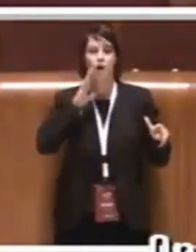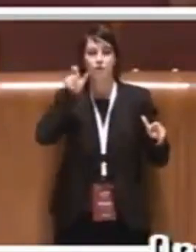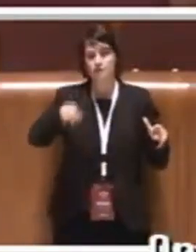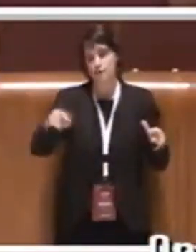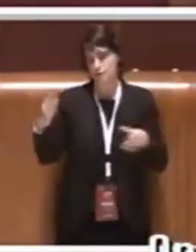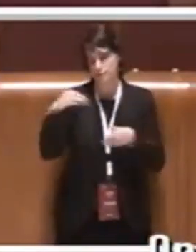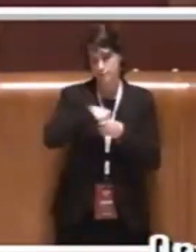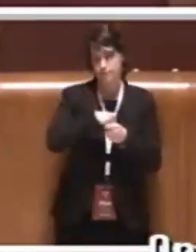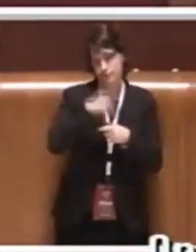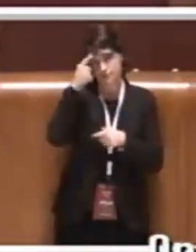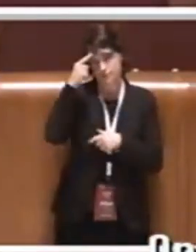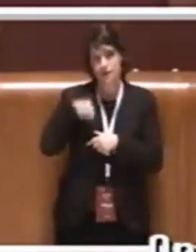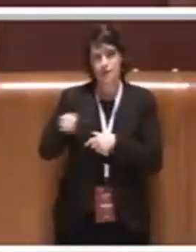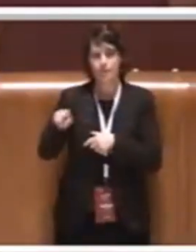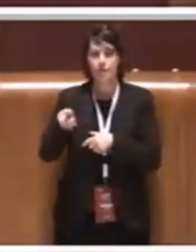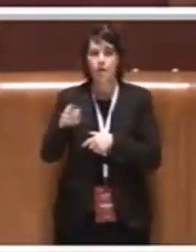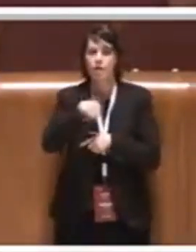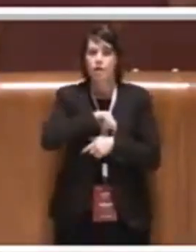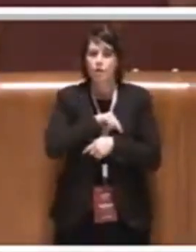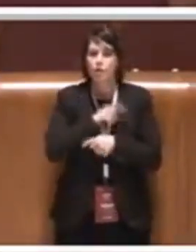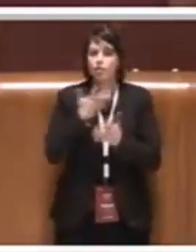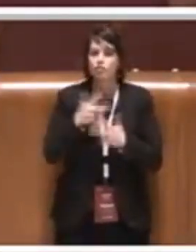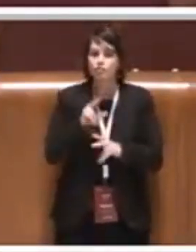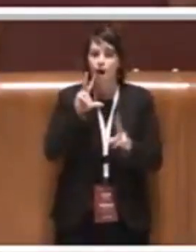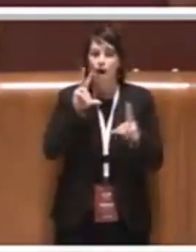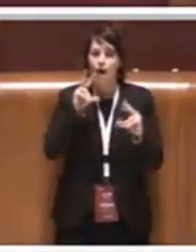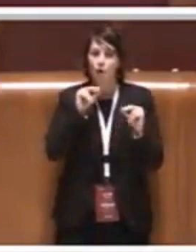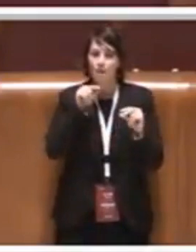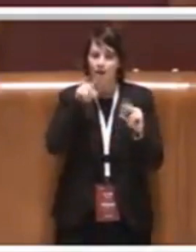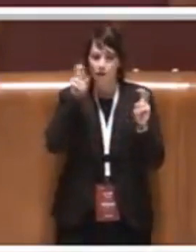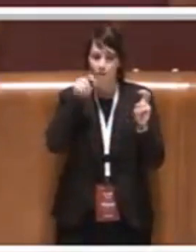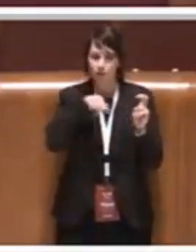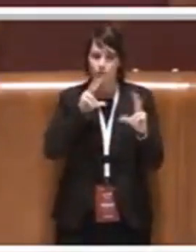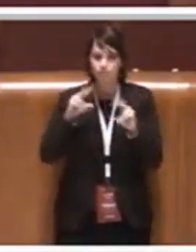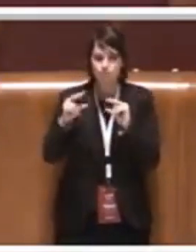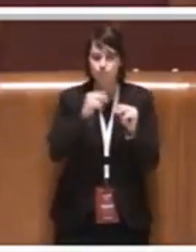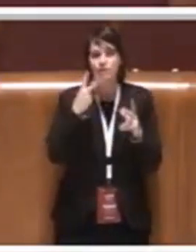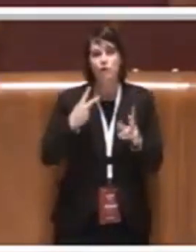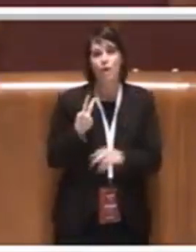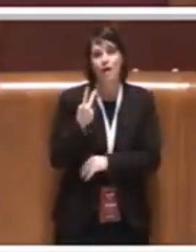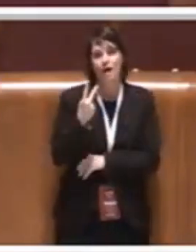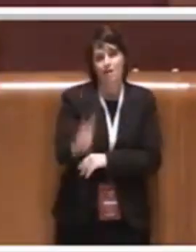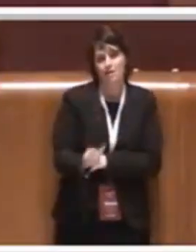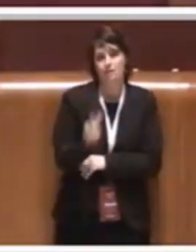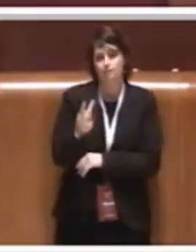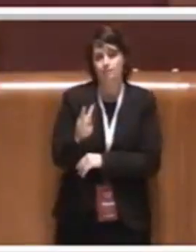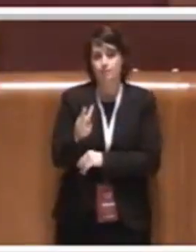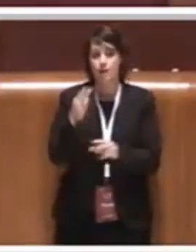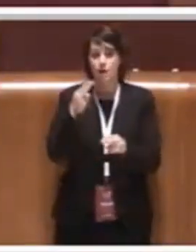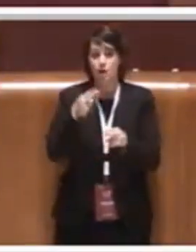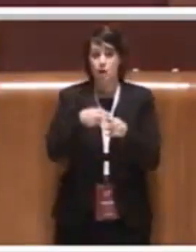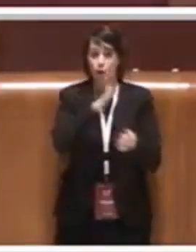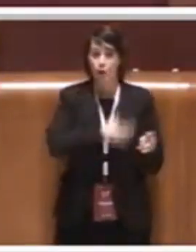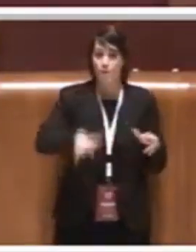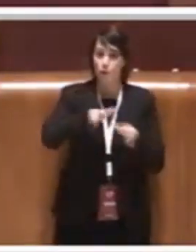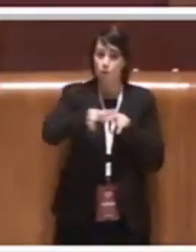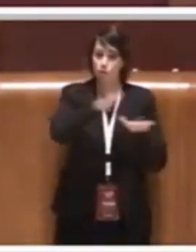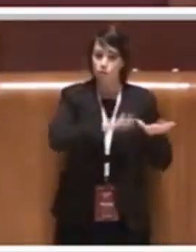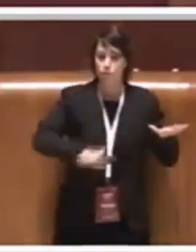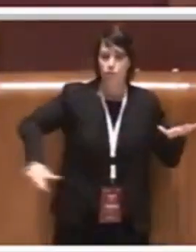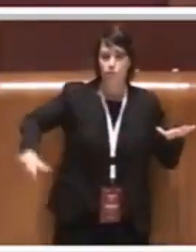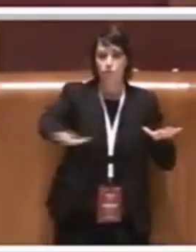stiamo affrontando da circa 2 anni. Nel Comune di Roma sono oltre 200 le convenzioni